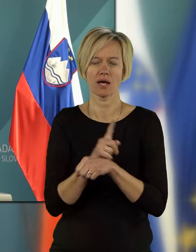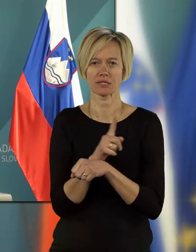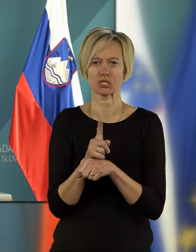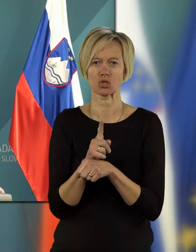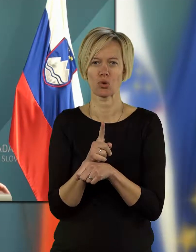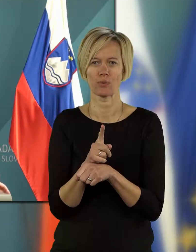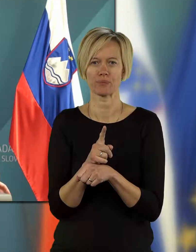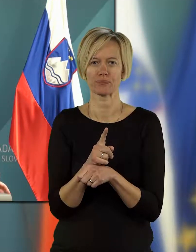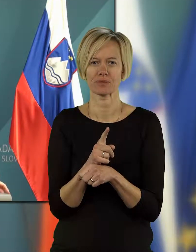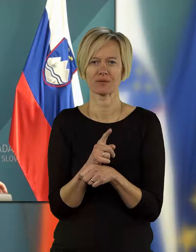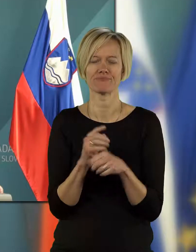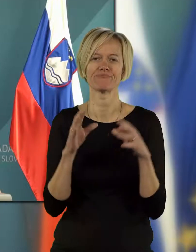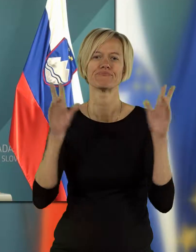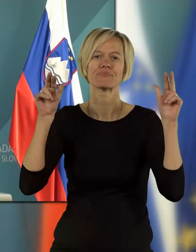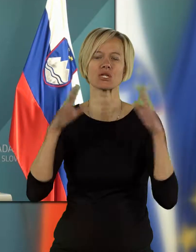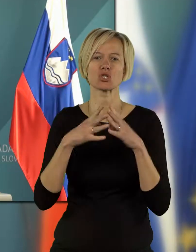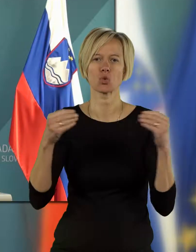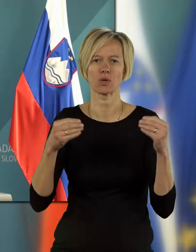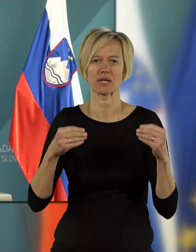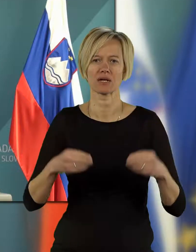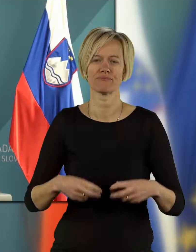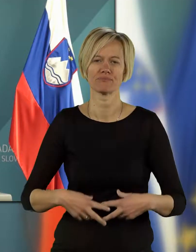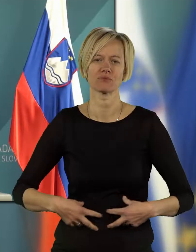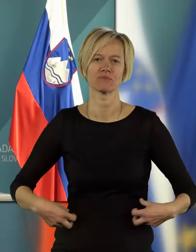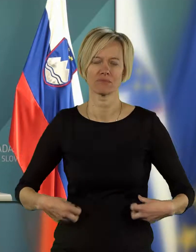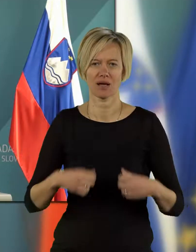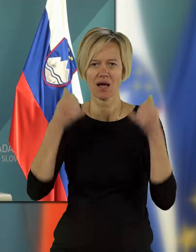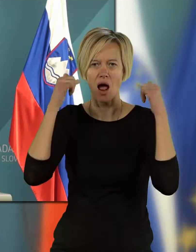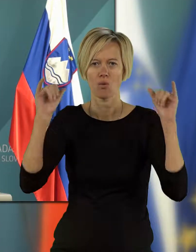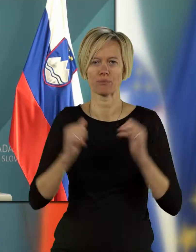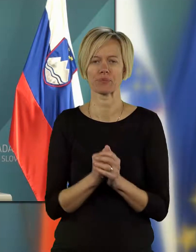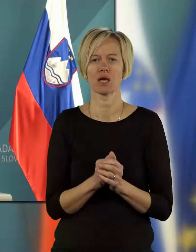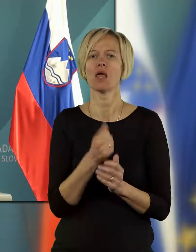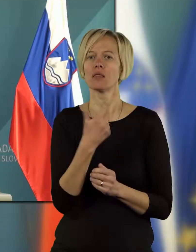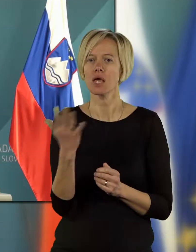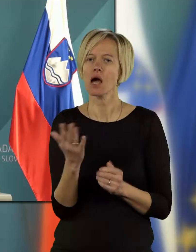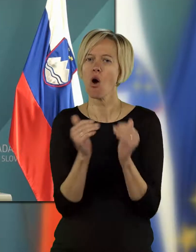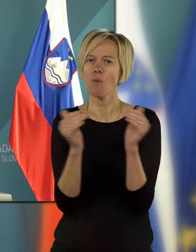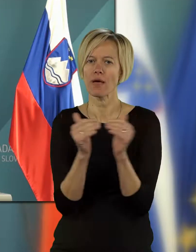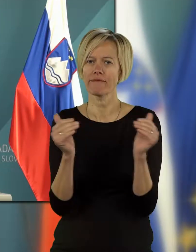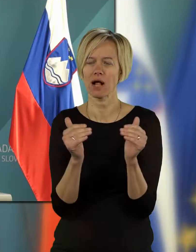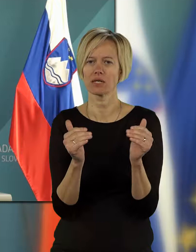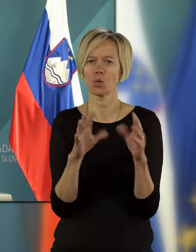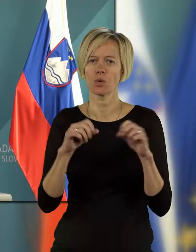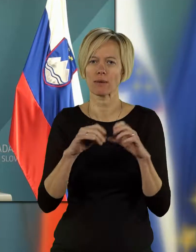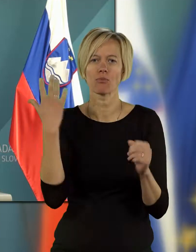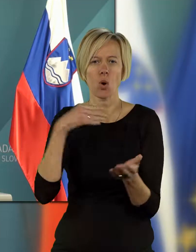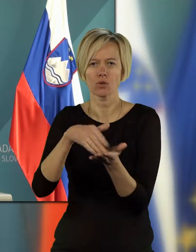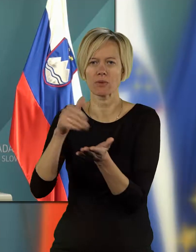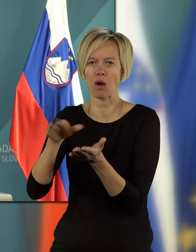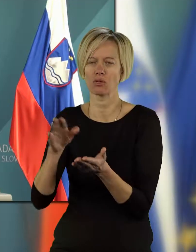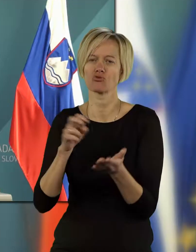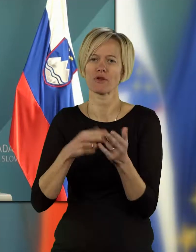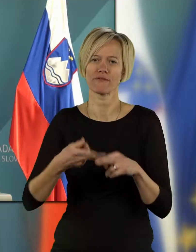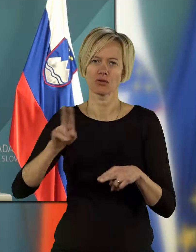času, rečemo jim, suhih krav. In kar nekaj omejevalnih ukrepov je bilo odpravljenih. Še